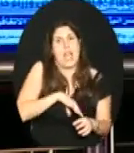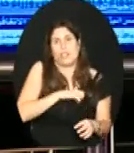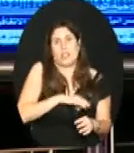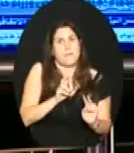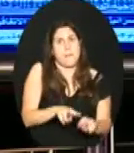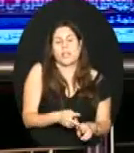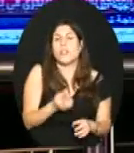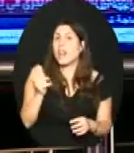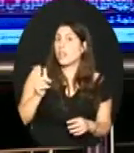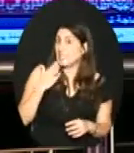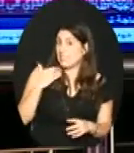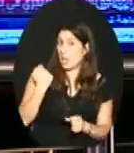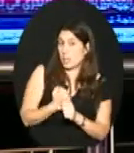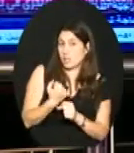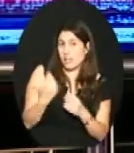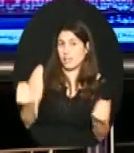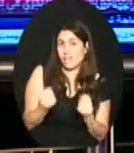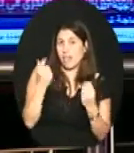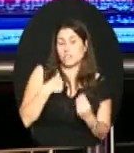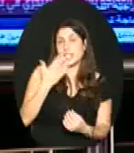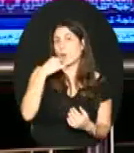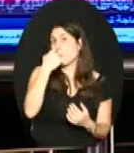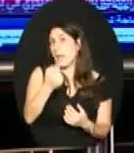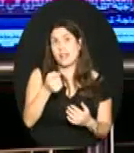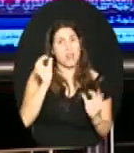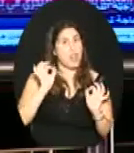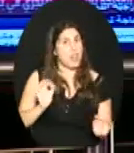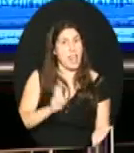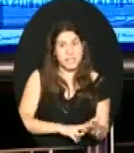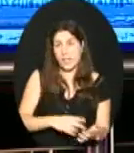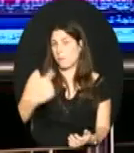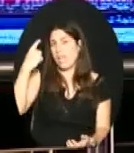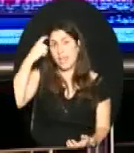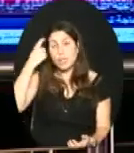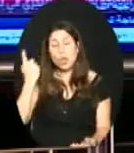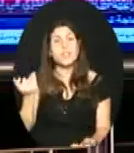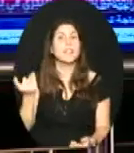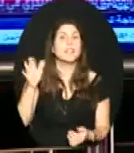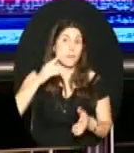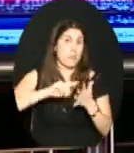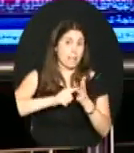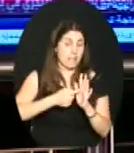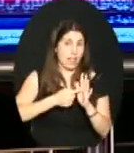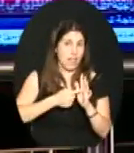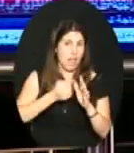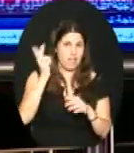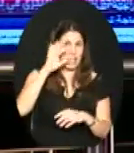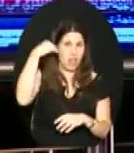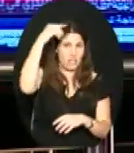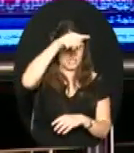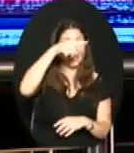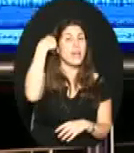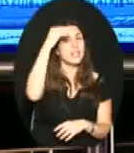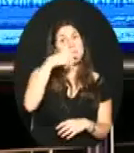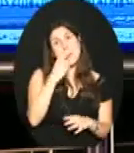ישראל עושה דבר, הייתי אומר, לגיטימי, הגיוני, גם מבחינת המובנים הפלסטינים. הפלסטינים